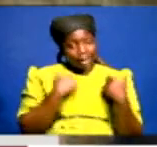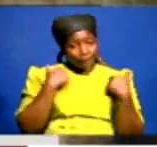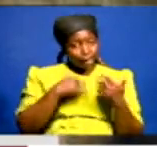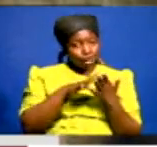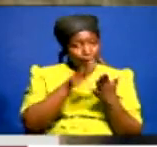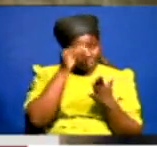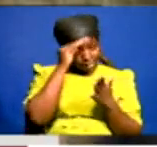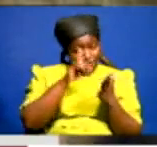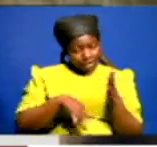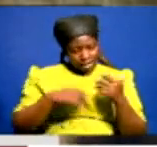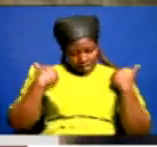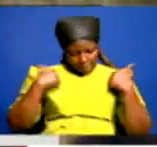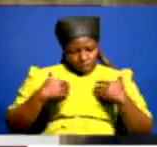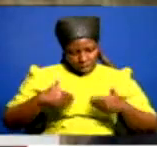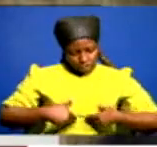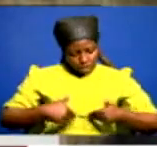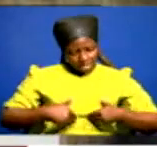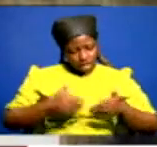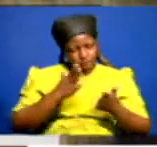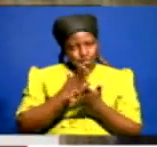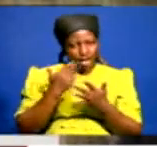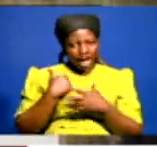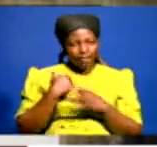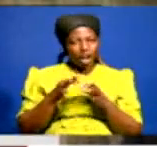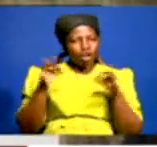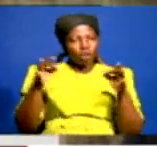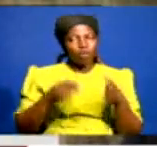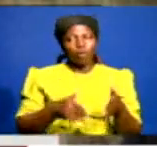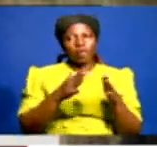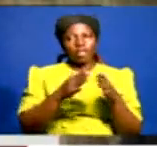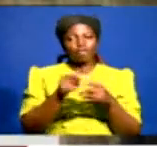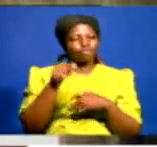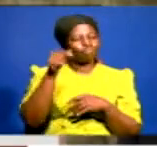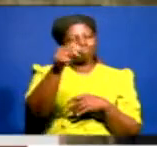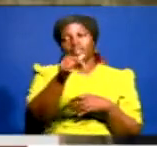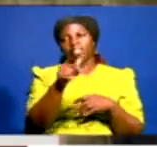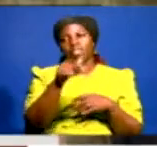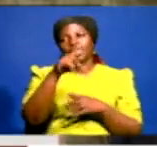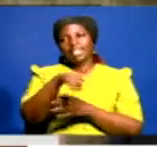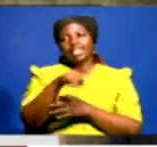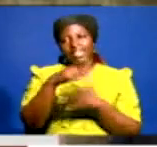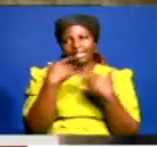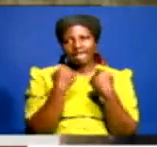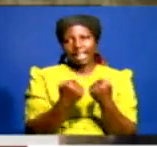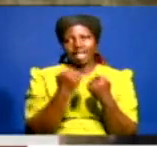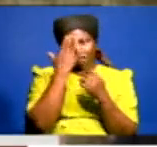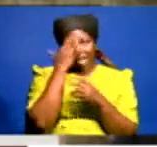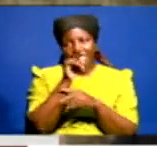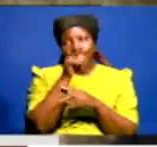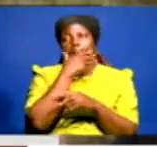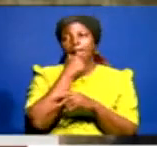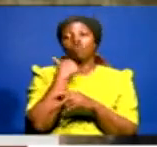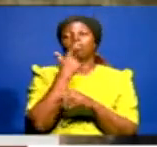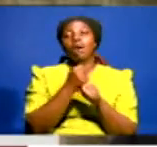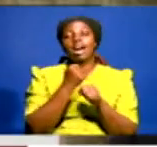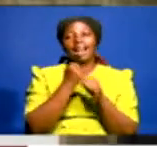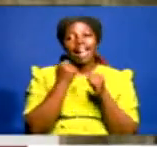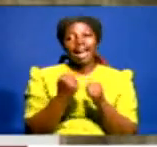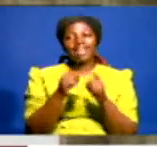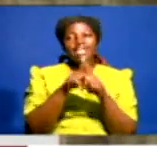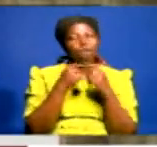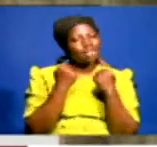man, inanifundisha kwanza I still have a long way to go, na bado ni nguvu ndio inatakikana ndio tufike huko. Juu pia alikuwa mzee mwenye bidii sana na nguvu.